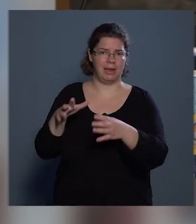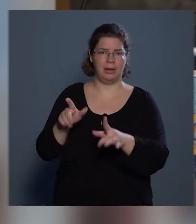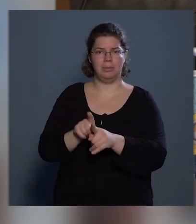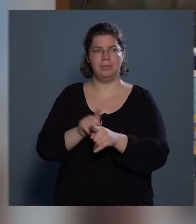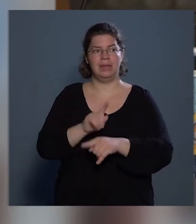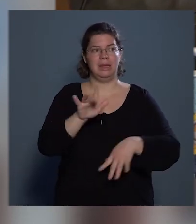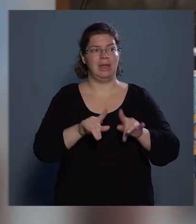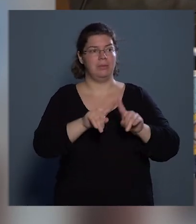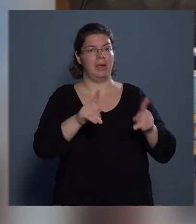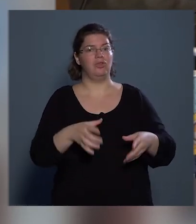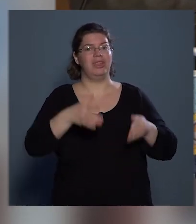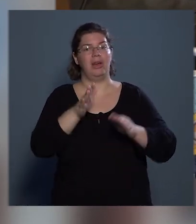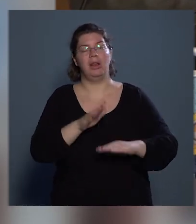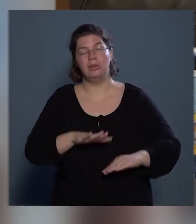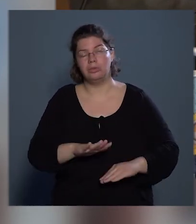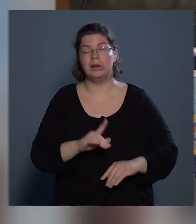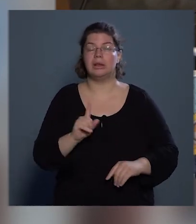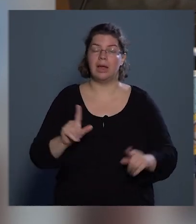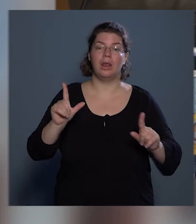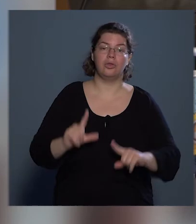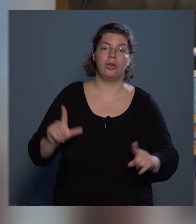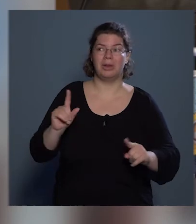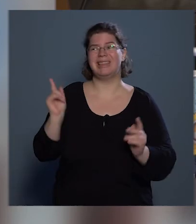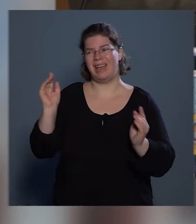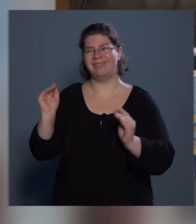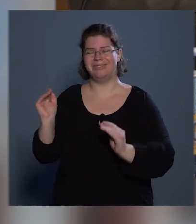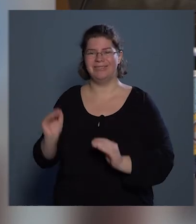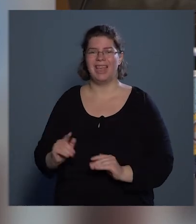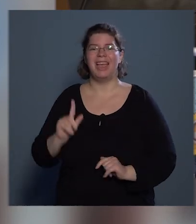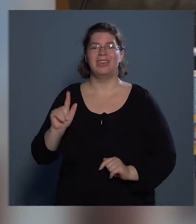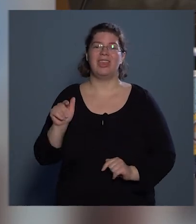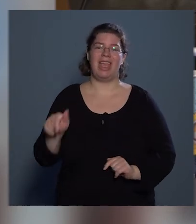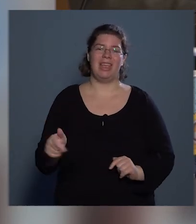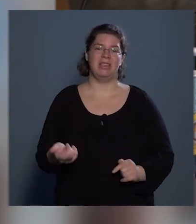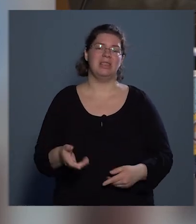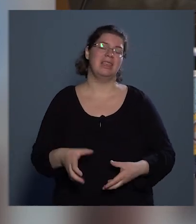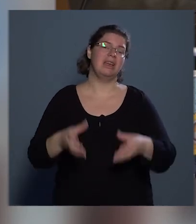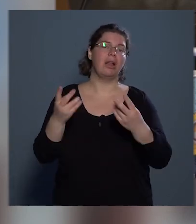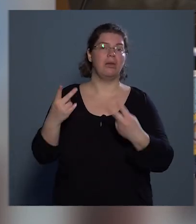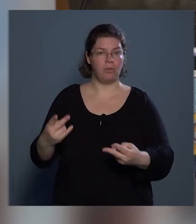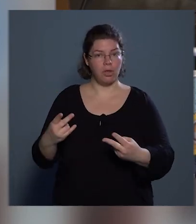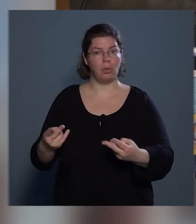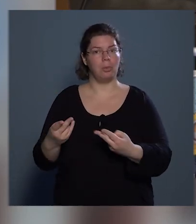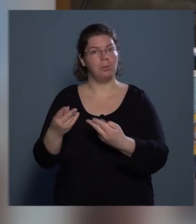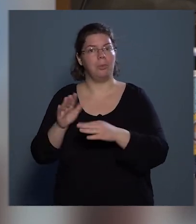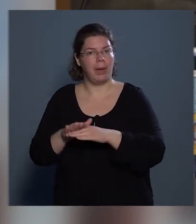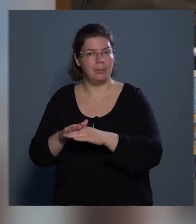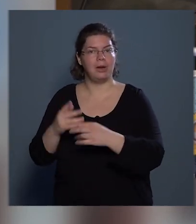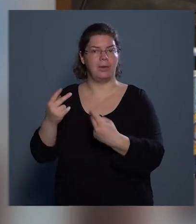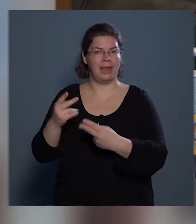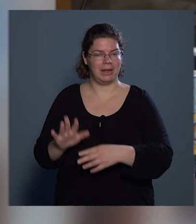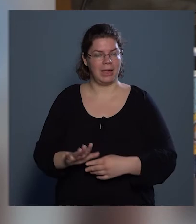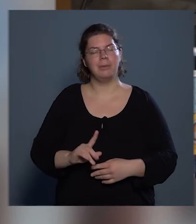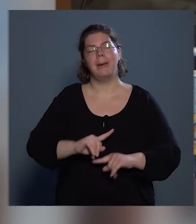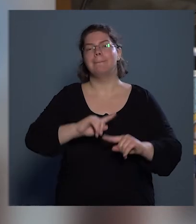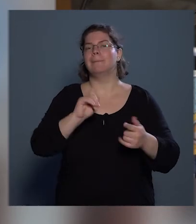más ingatlanunkra, úgyhogy lassabban, de amortizálódik, hogy ez az ingatlan vagyon, ez értékében megmaradjon. A másrészt